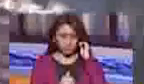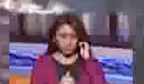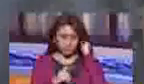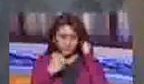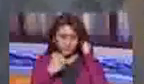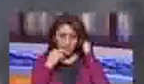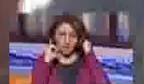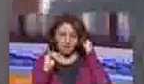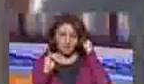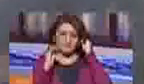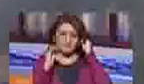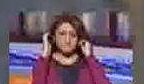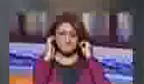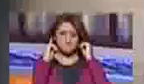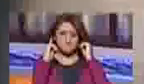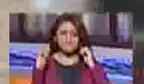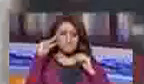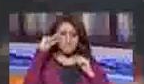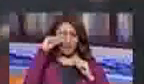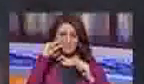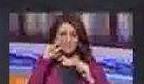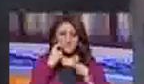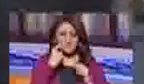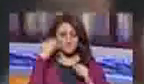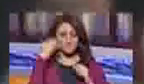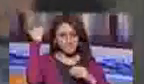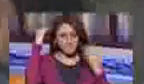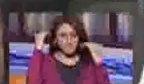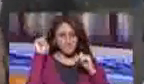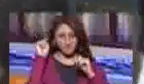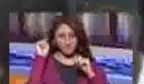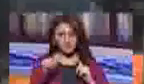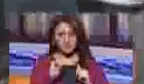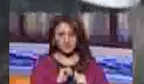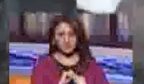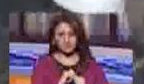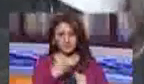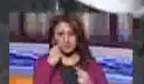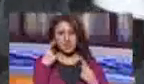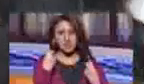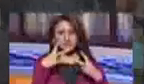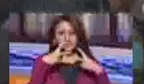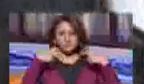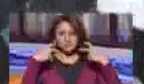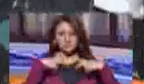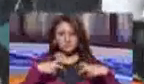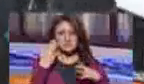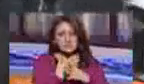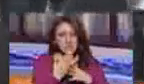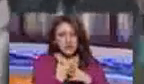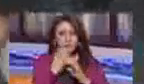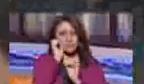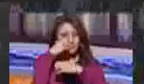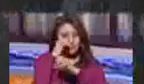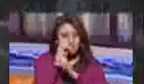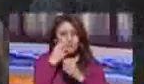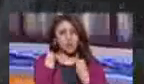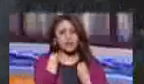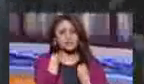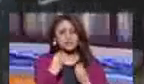محمد الجندي متوفى، محمد الجندي في إصابات ربضية، لكن احنا بنبحث دلوقتي سببها ايه واحتمالاتها